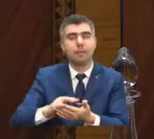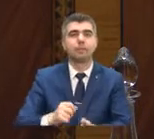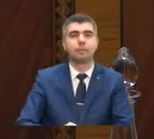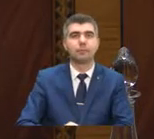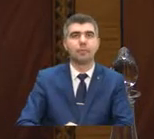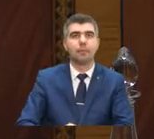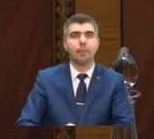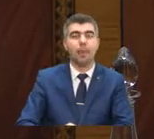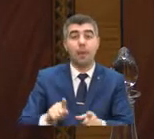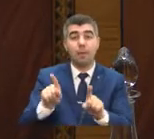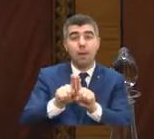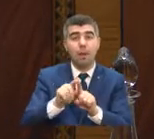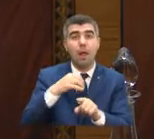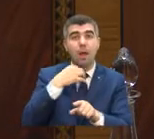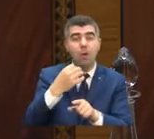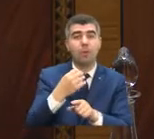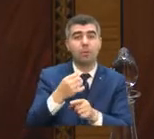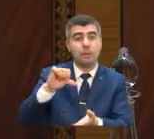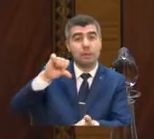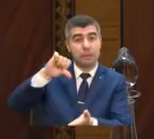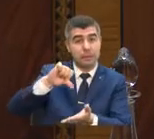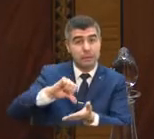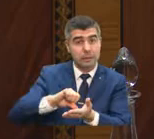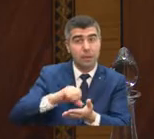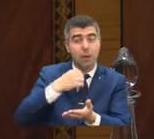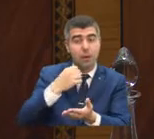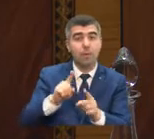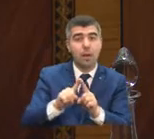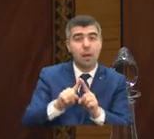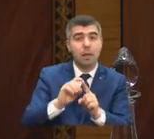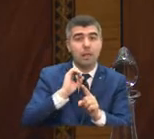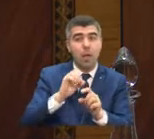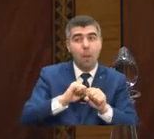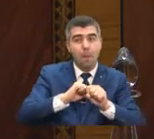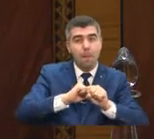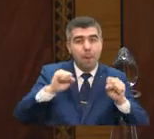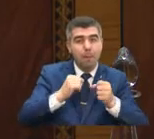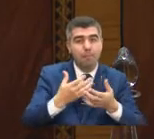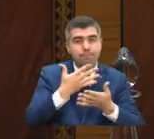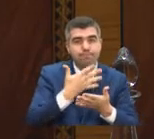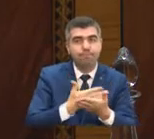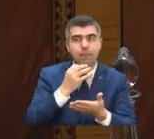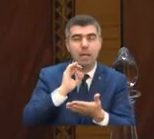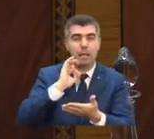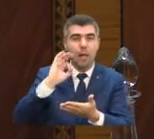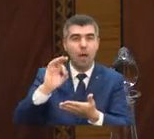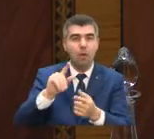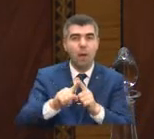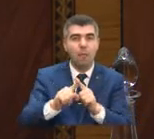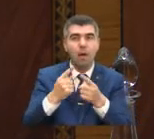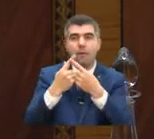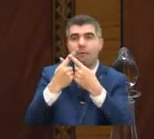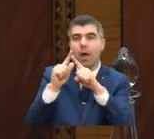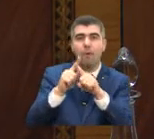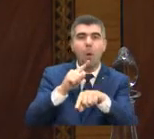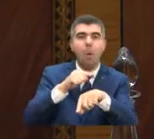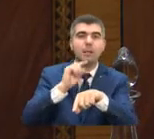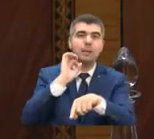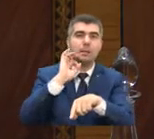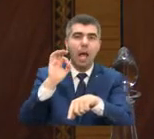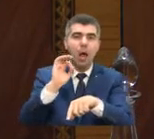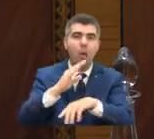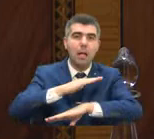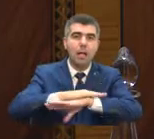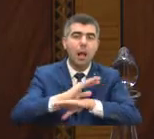الحوز برهنت مرة أخرى أن الإرهاب لا وطن له، قد يضرب في أي لحظة وحين، حيث لا يستقيم